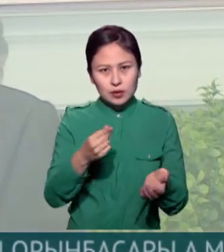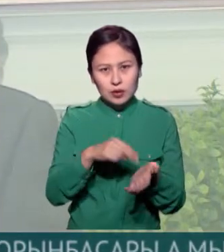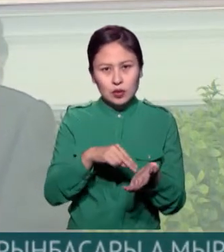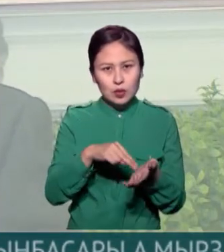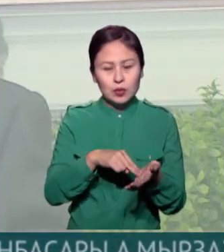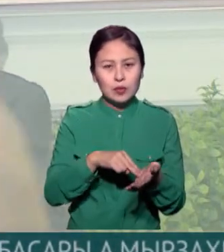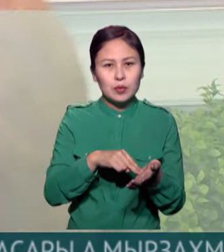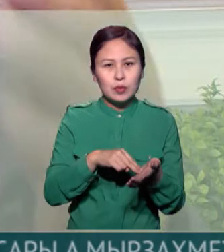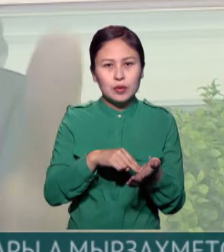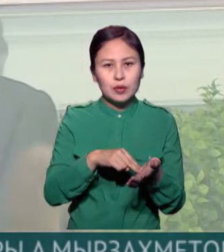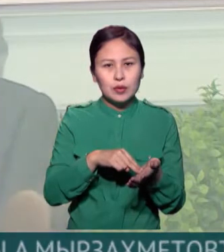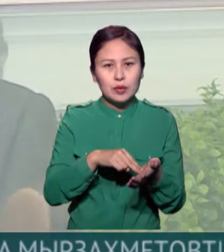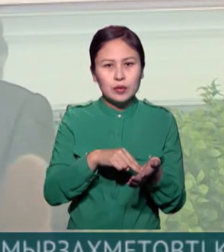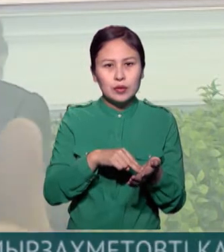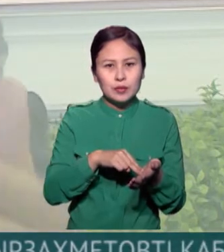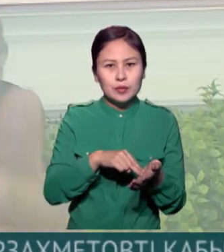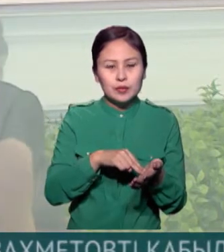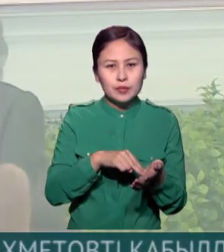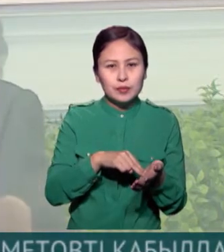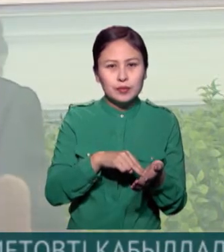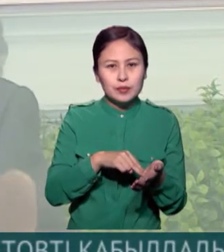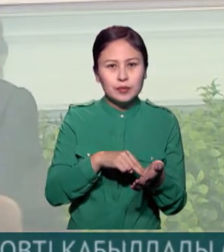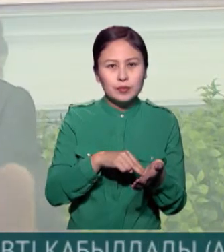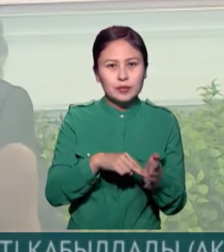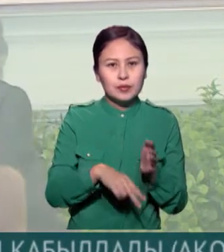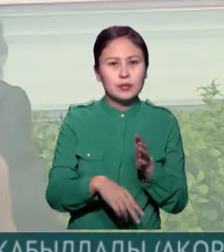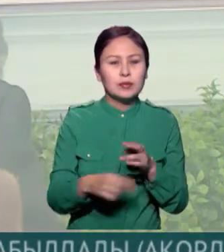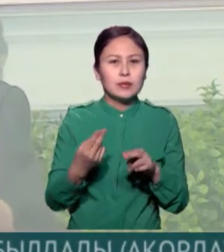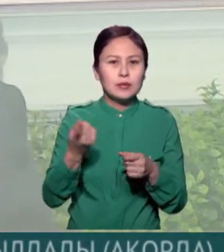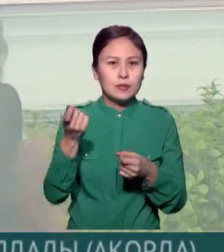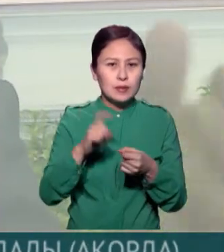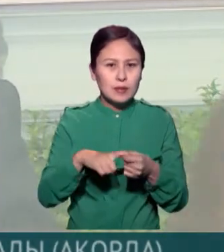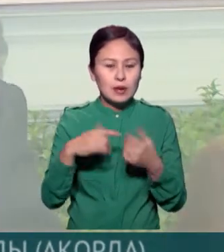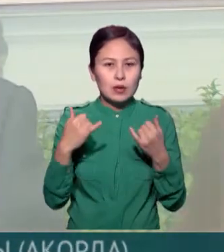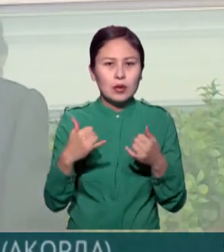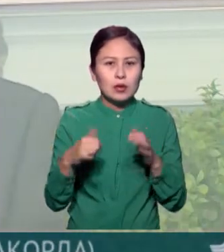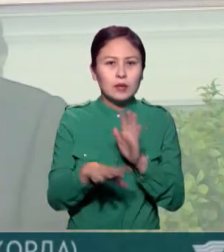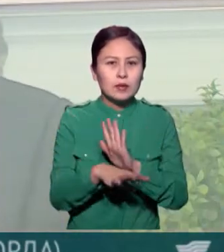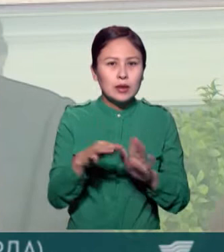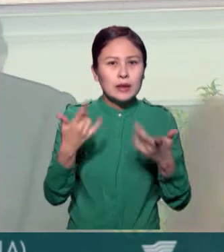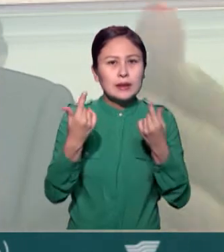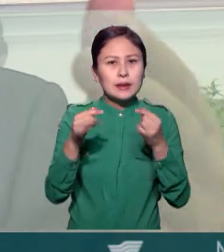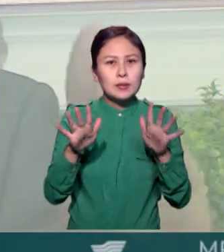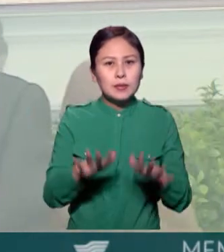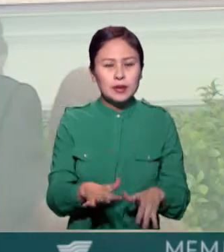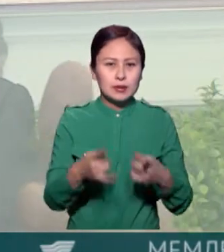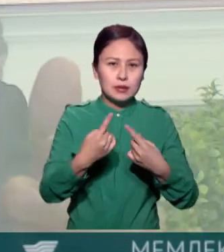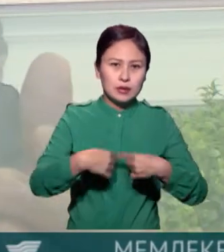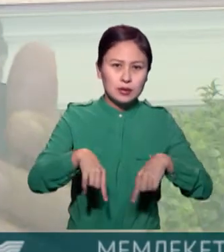кірістер департаментінің орталық базасына тіркеледі. Сол кезде бізге белгілі болады, қай жерде, қай территорияда